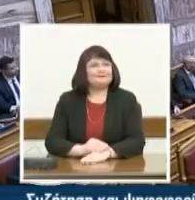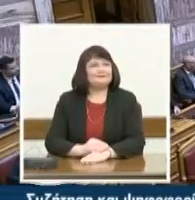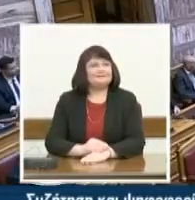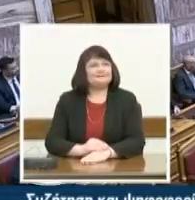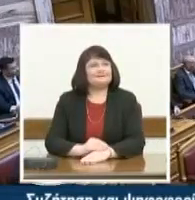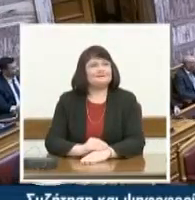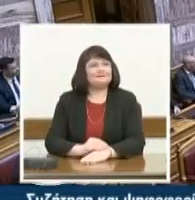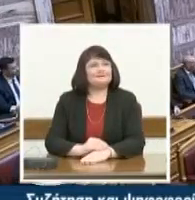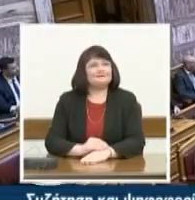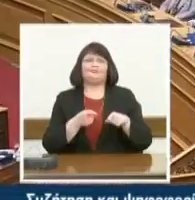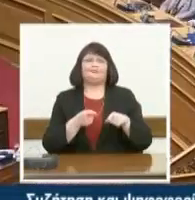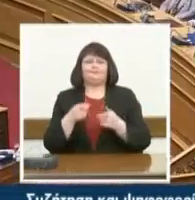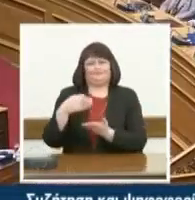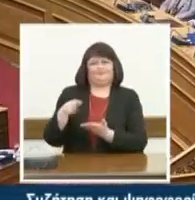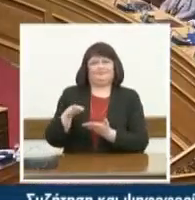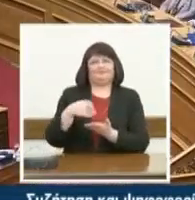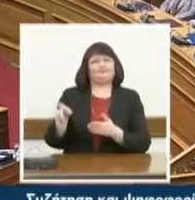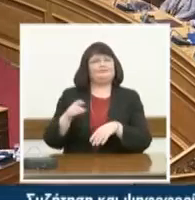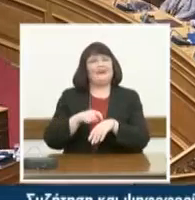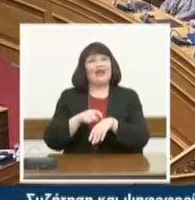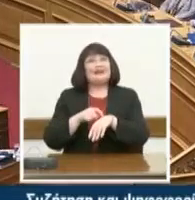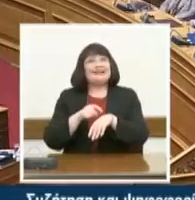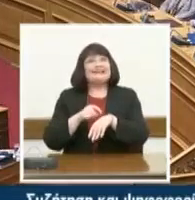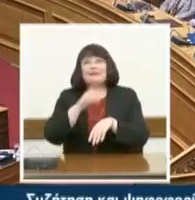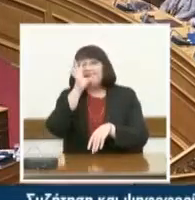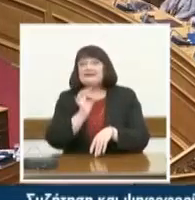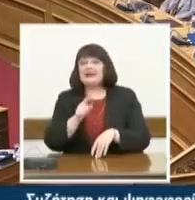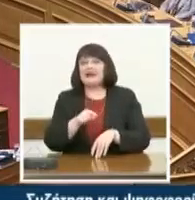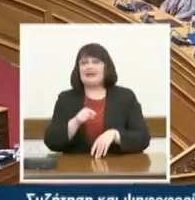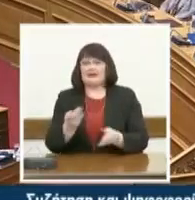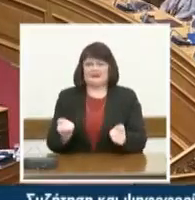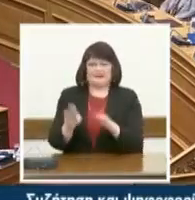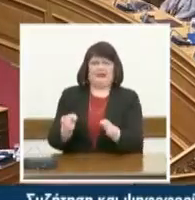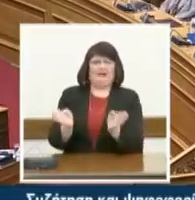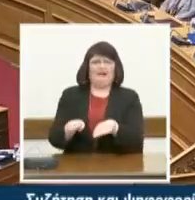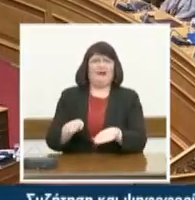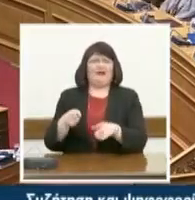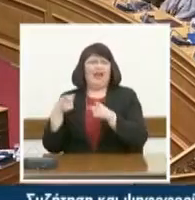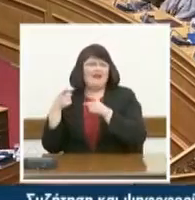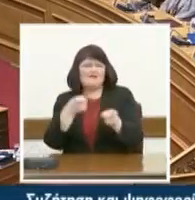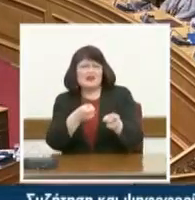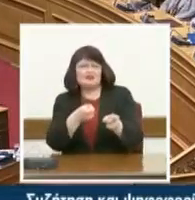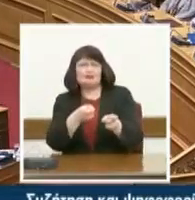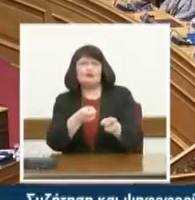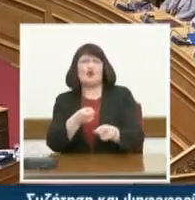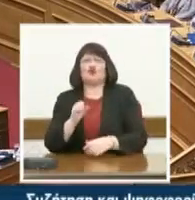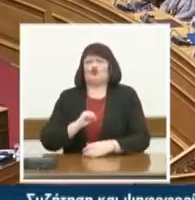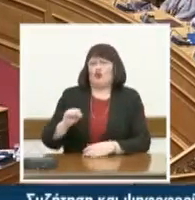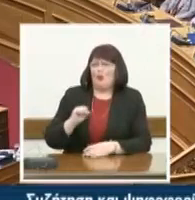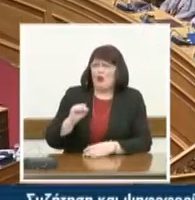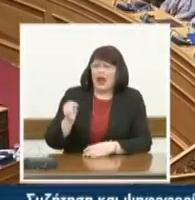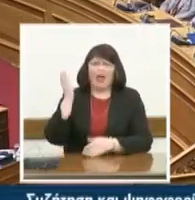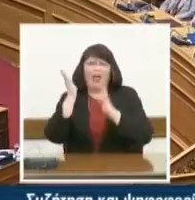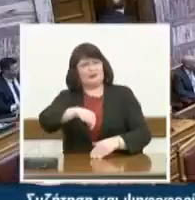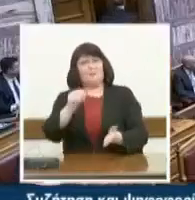αυτό που ήταν πριν από 20 χρόνια. Λοιπόν, πρέπει να καταλάβουμε ότι πρέπει να αλλάξει όλη μας την νοοτροπία γύρω από τις ατομικές και μικρομεσαίες επιχειρήσεις, διότι εκτός του ότι